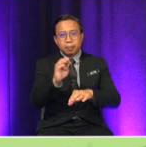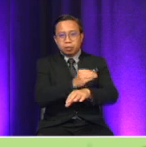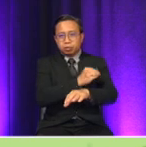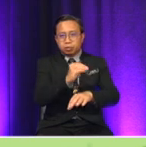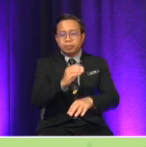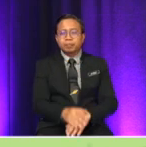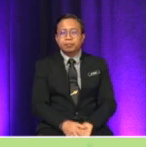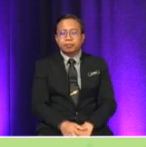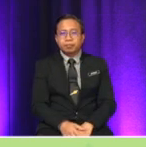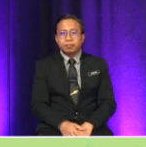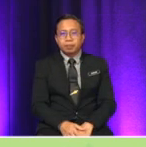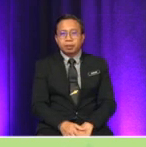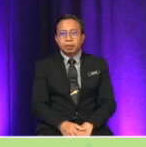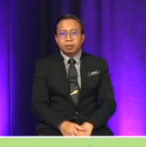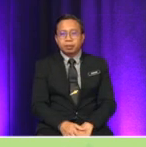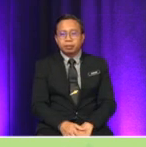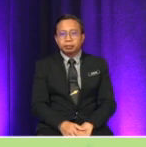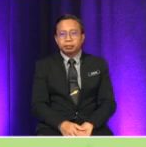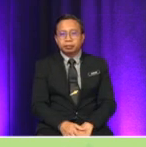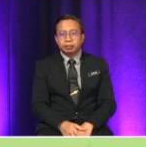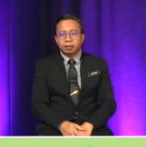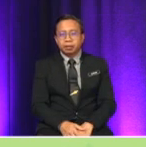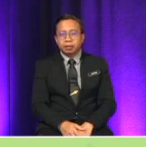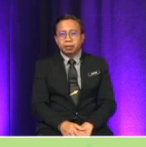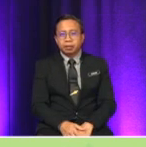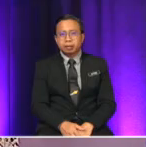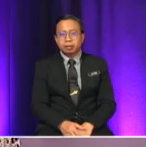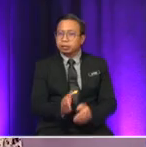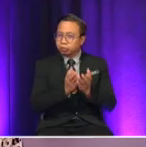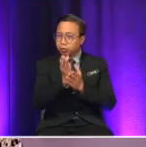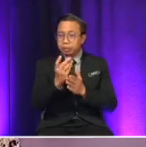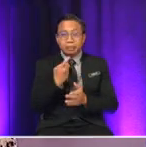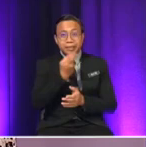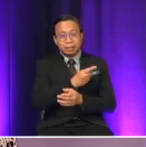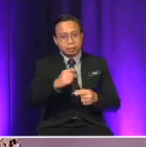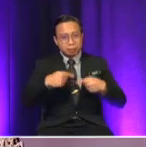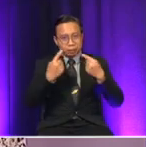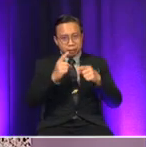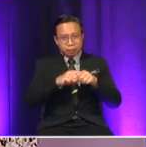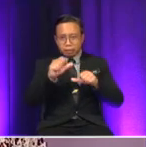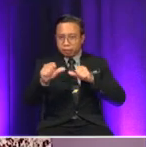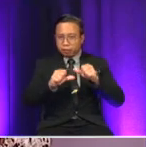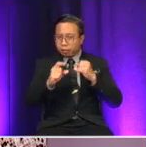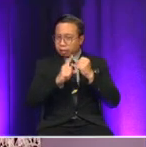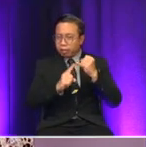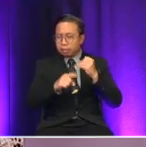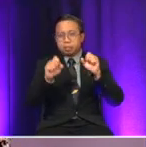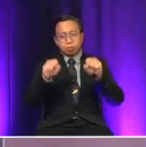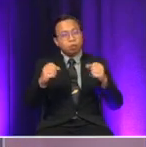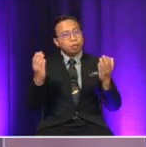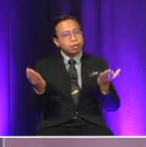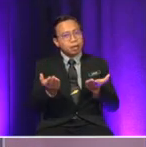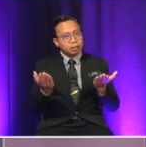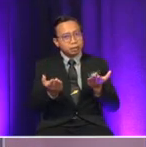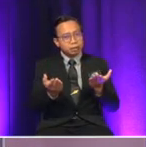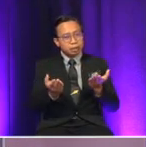kasih Lisa. Okey, penyelamat kita pada hari ini. Okey, baik. Seterusnya kita pergi kepada aktiviti terakhir yang boleh merangsang